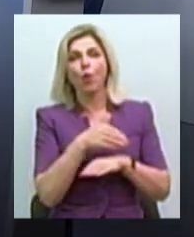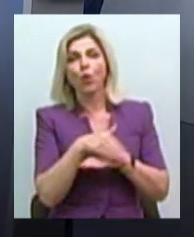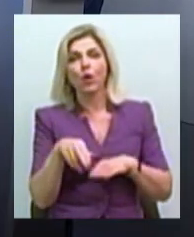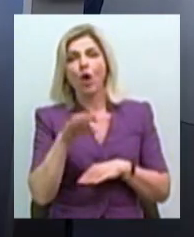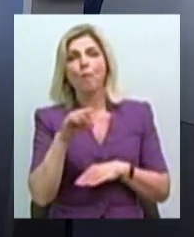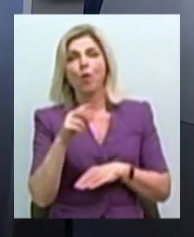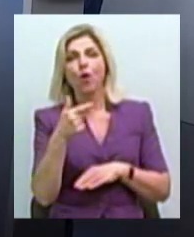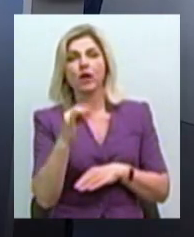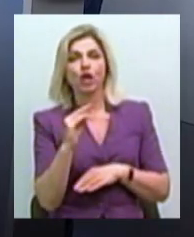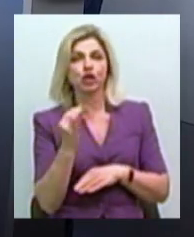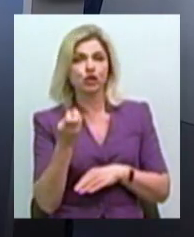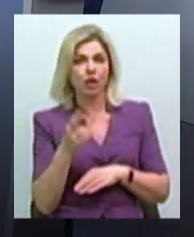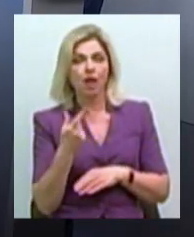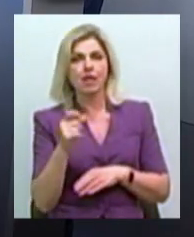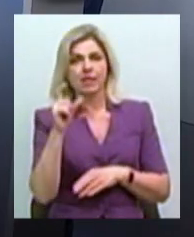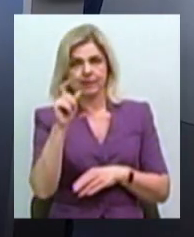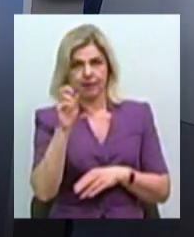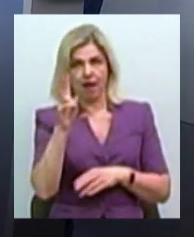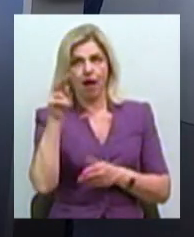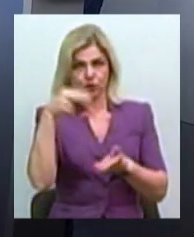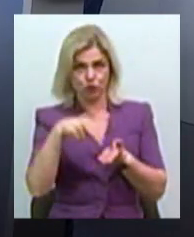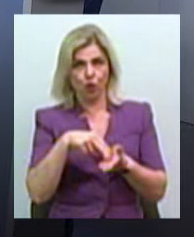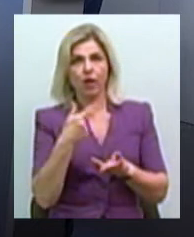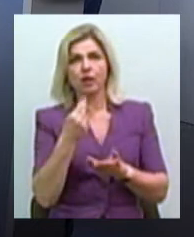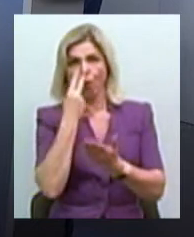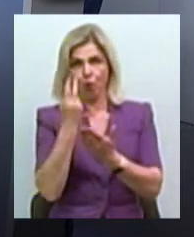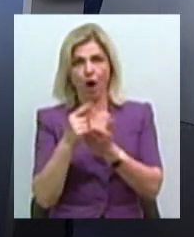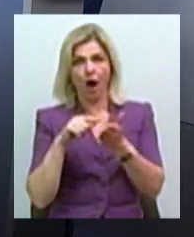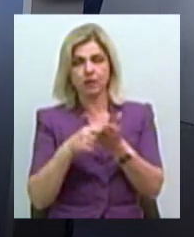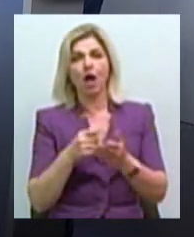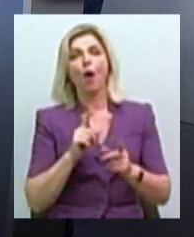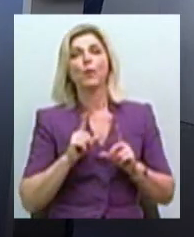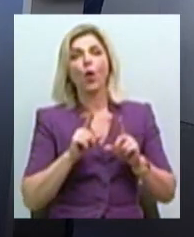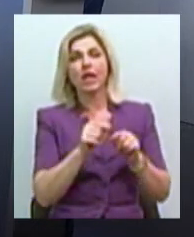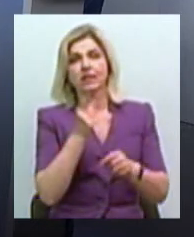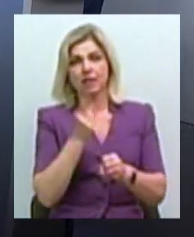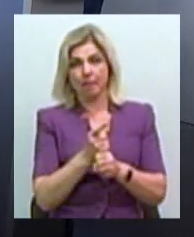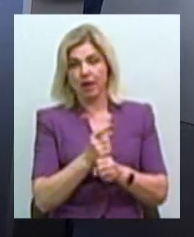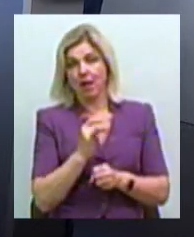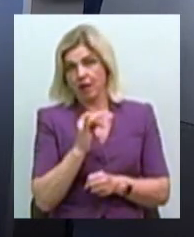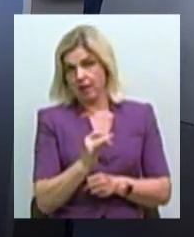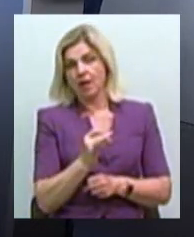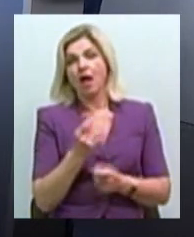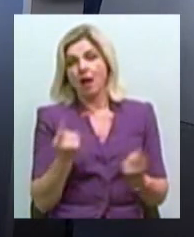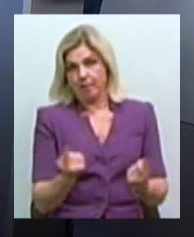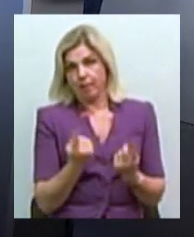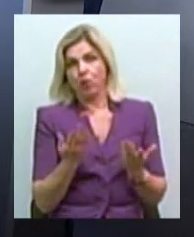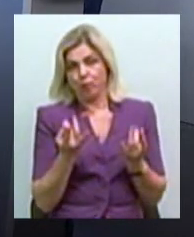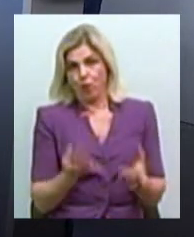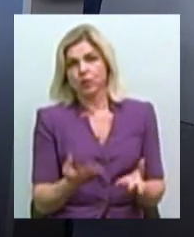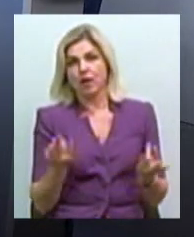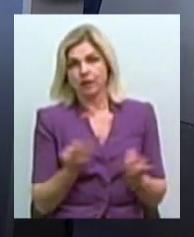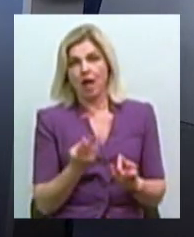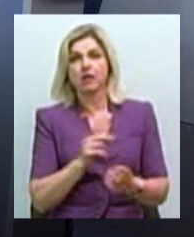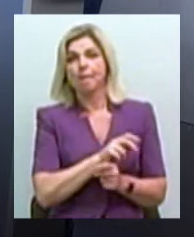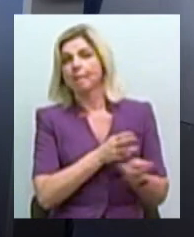знаки, конкретно указывают, что проезд запрещен в грузовом транспорте. Просто не выстачает и полицейских? Поэтому элементарно надо, да, если проезжает